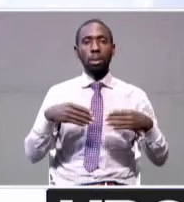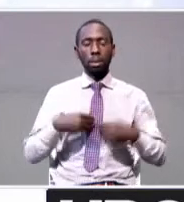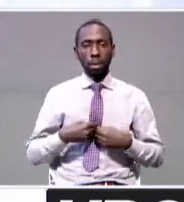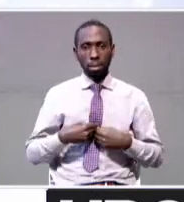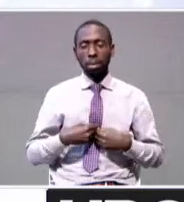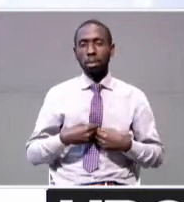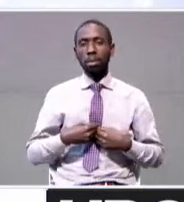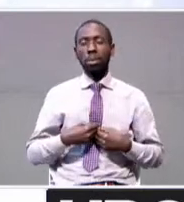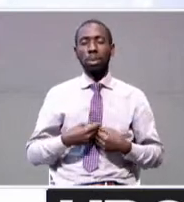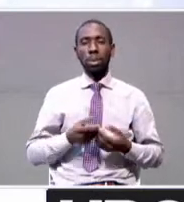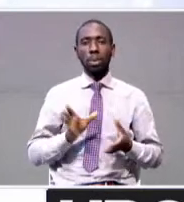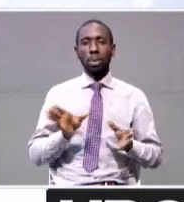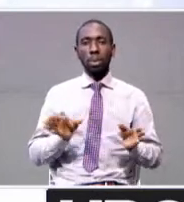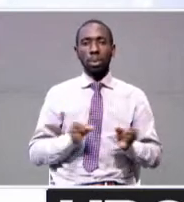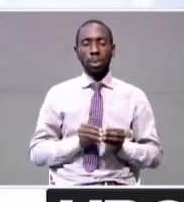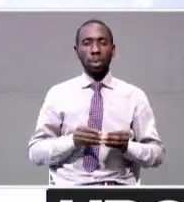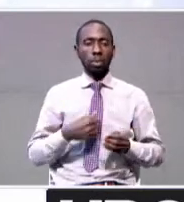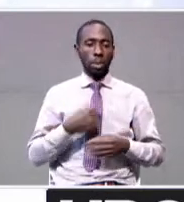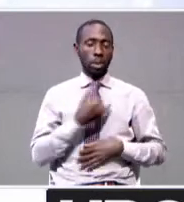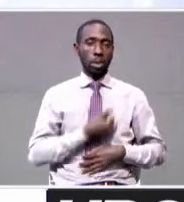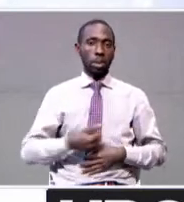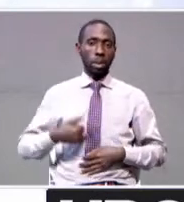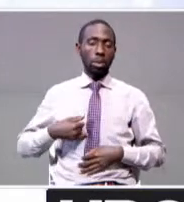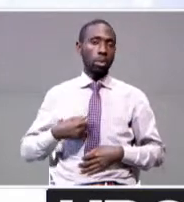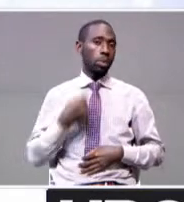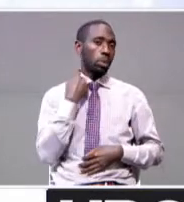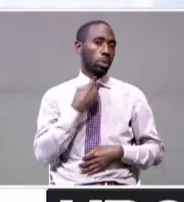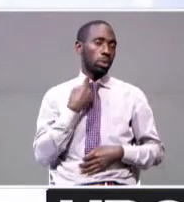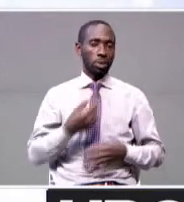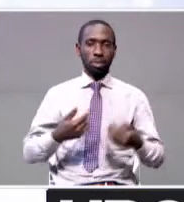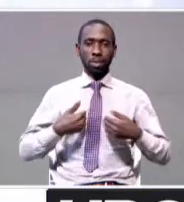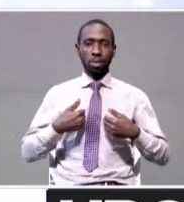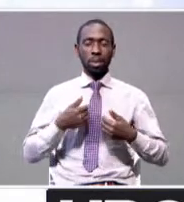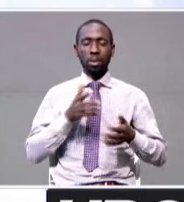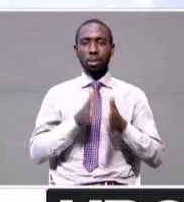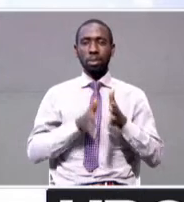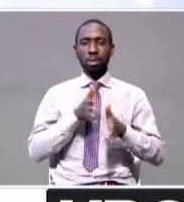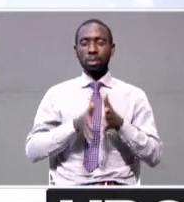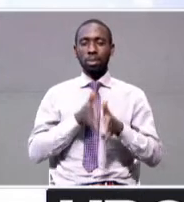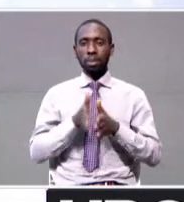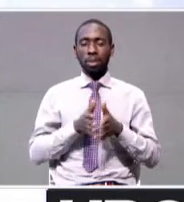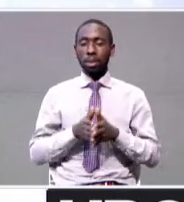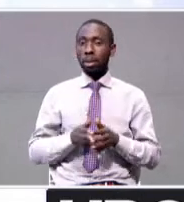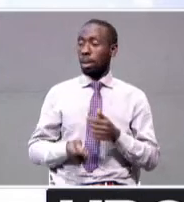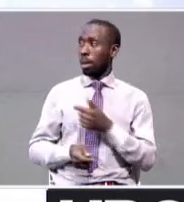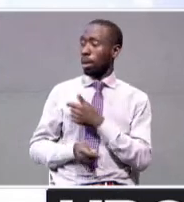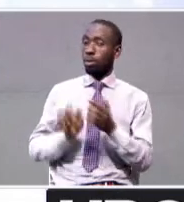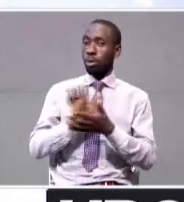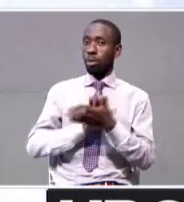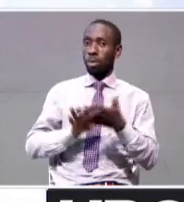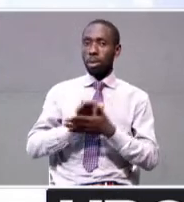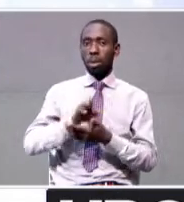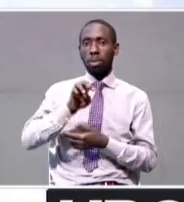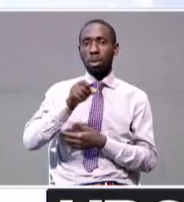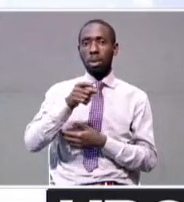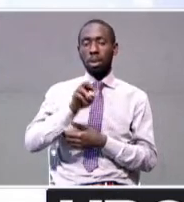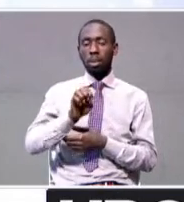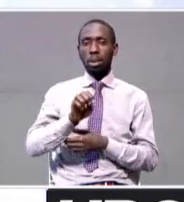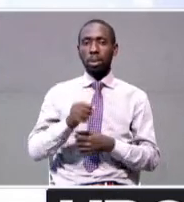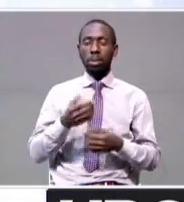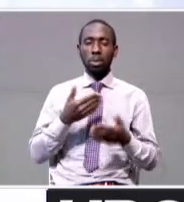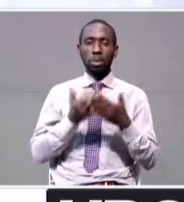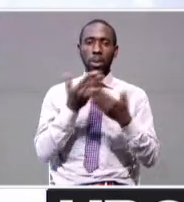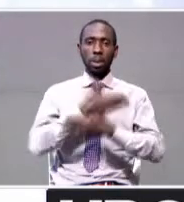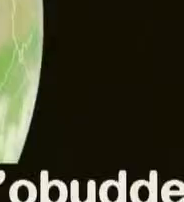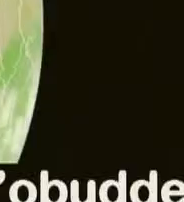wano nze Jethro Kasaigi nkoze na Yusuf Senyomo kuruda oluo buonero Muhammad Chitusa wali kumbera yobude sura